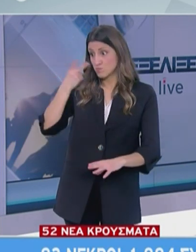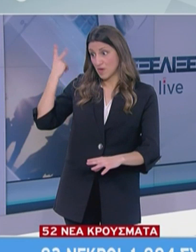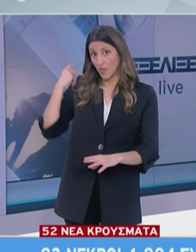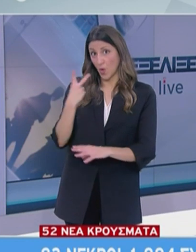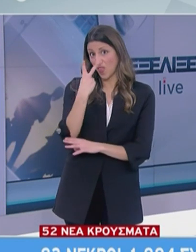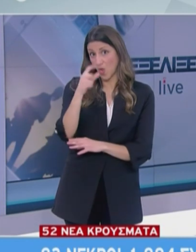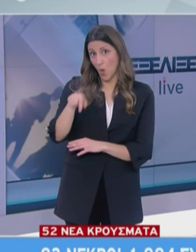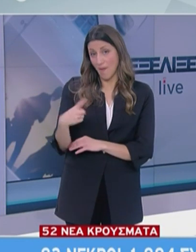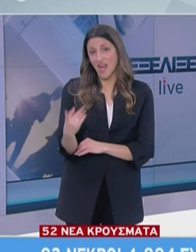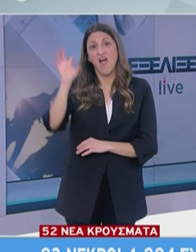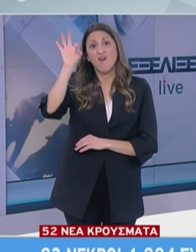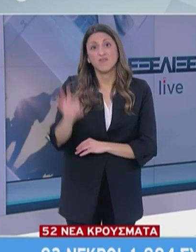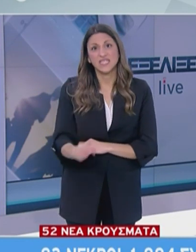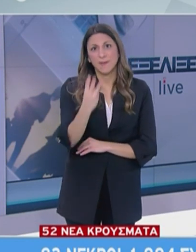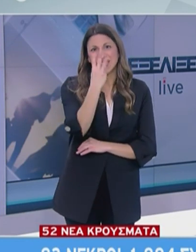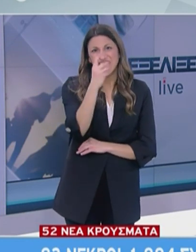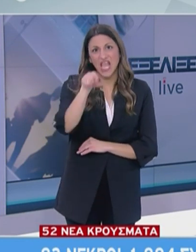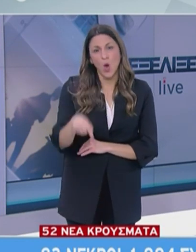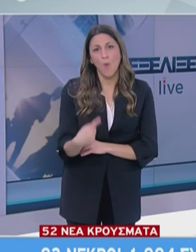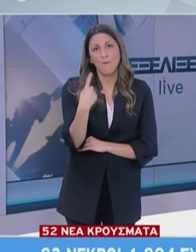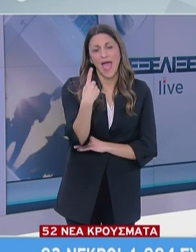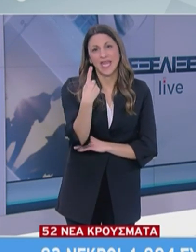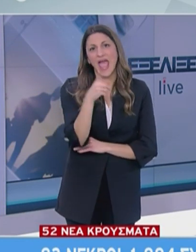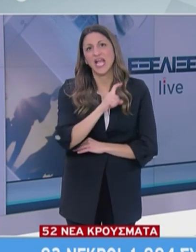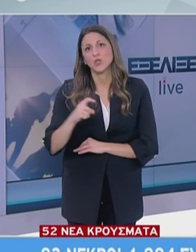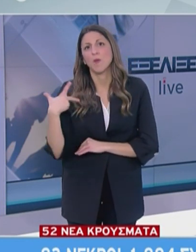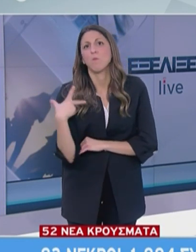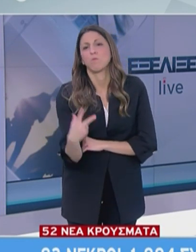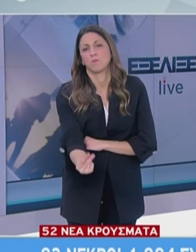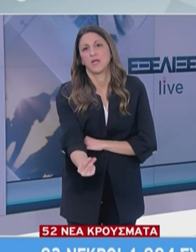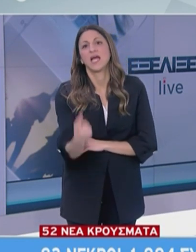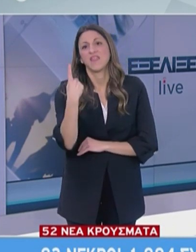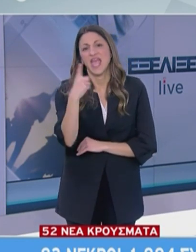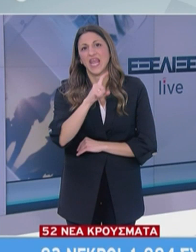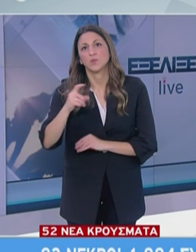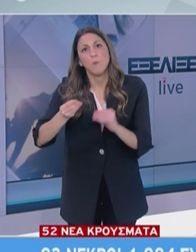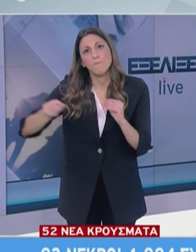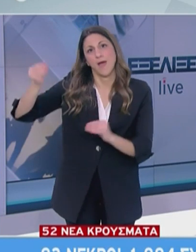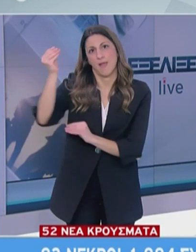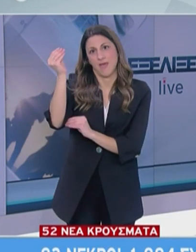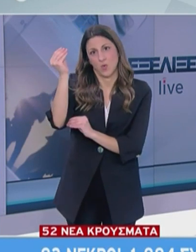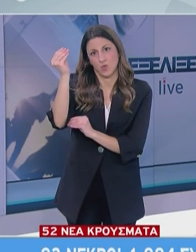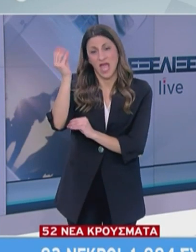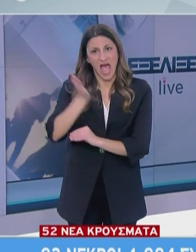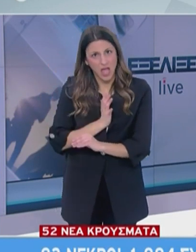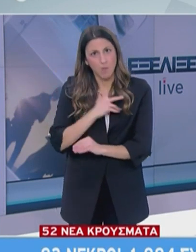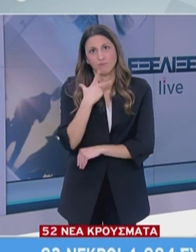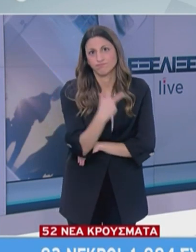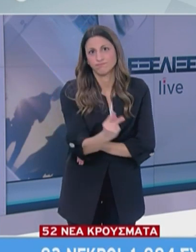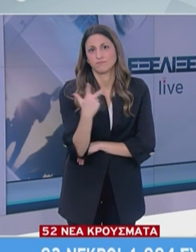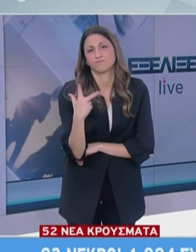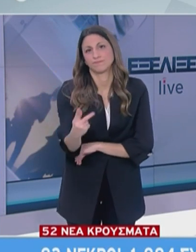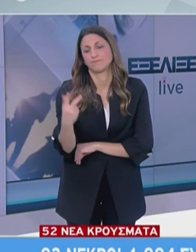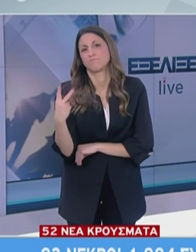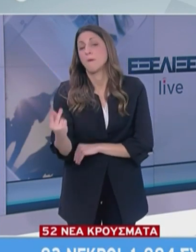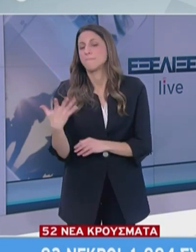πρόπερσι, φτάσαμε τα 3,1 εκατομμύρια δόσεις, 1 εκατομμύριο παραπάνω δηλαδή επιπλέον κόσμος εμβολιάστηκε, και αυτό